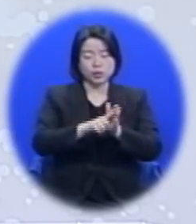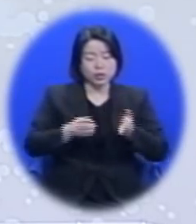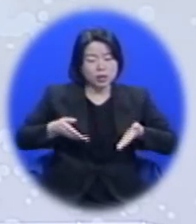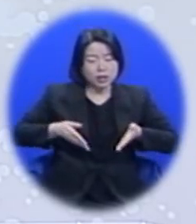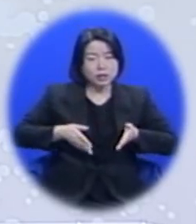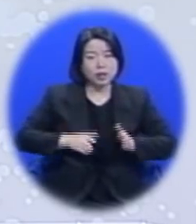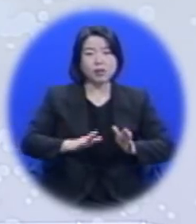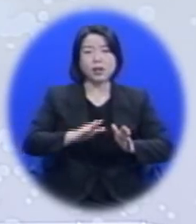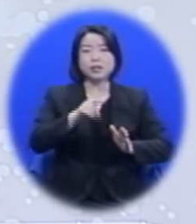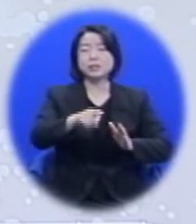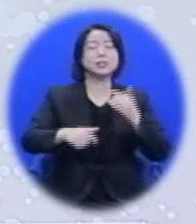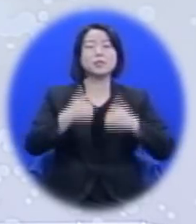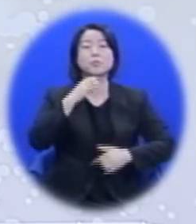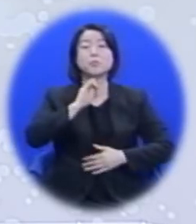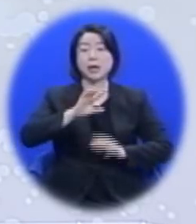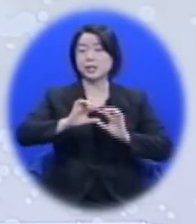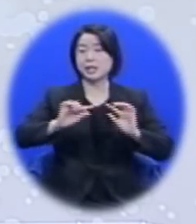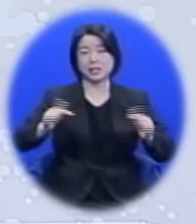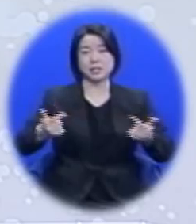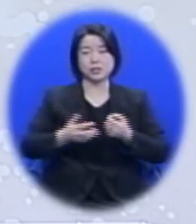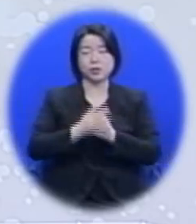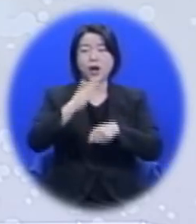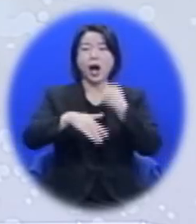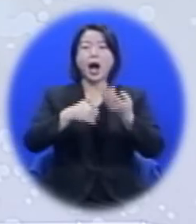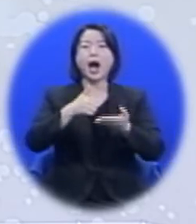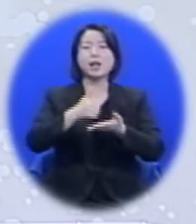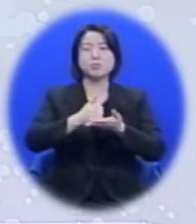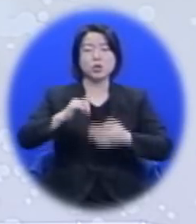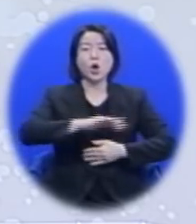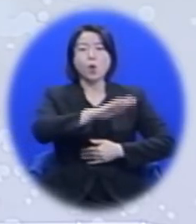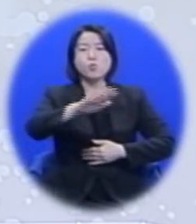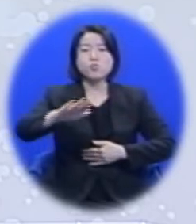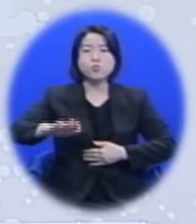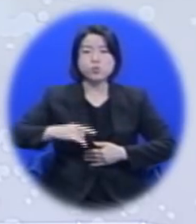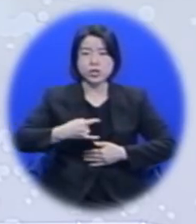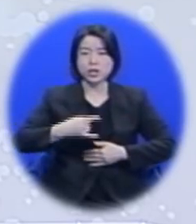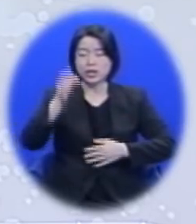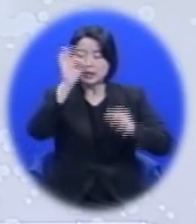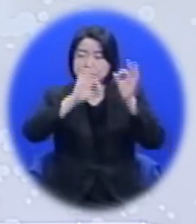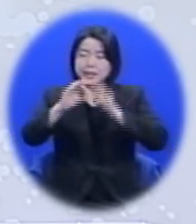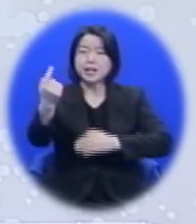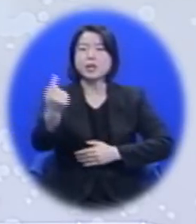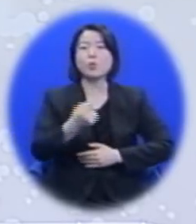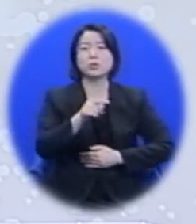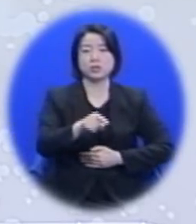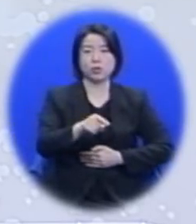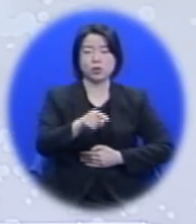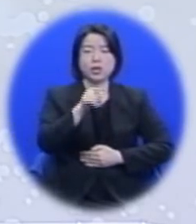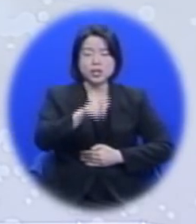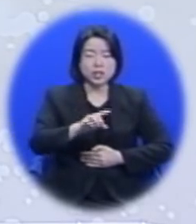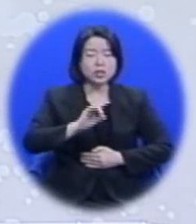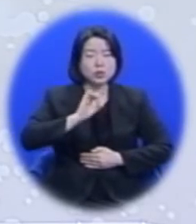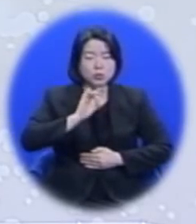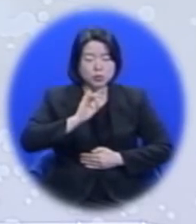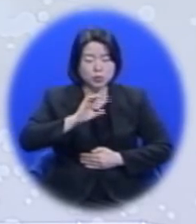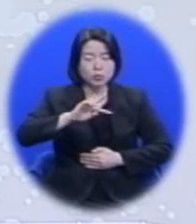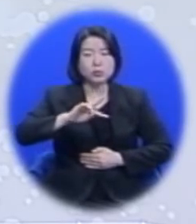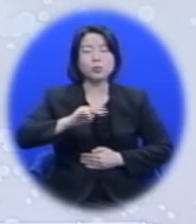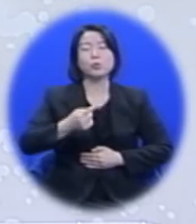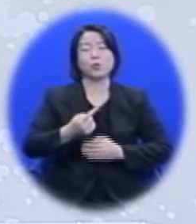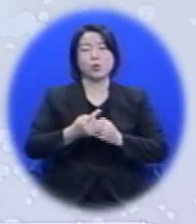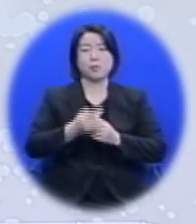아닙니다. 하나님이 우리에게 찾아오신 것입니다. 이것이 또한 말할 수 없는